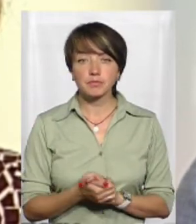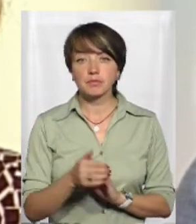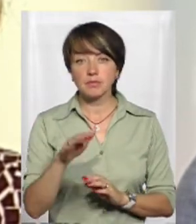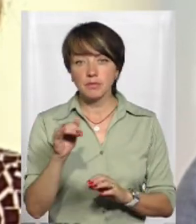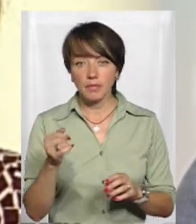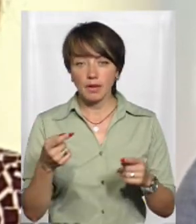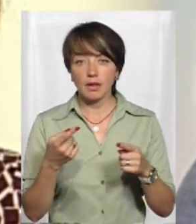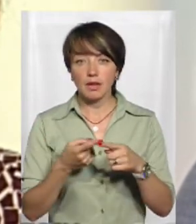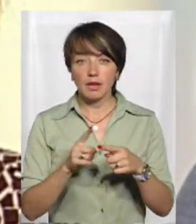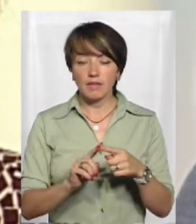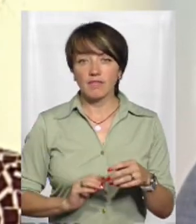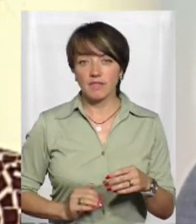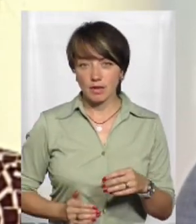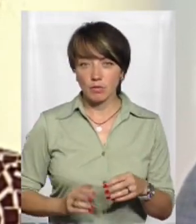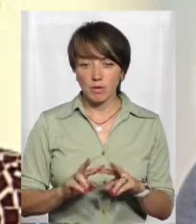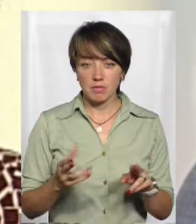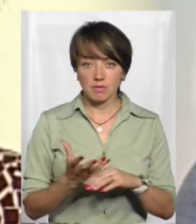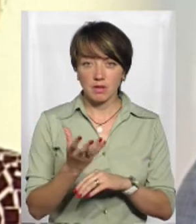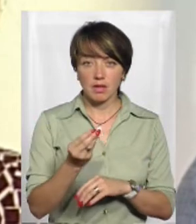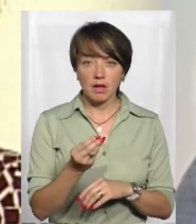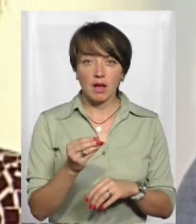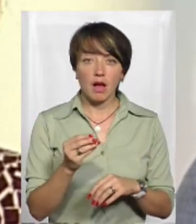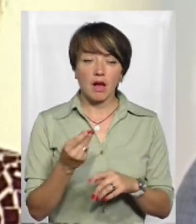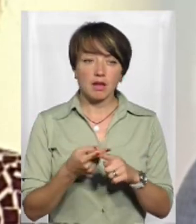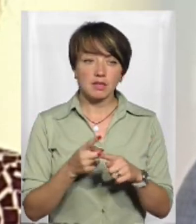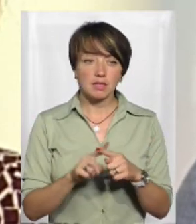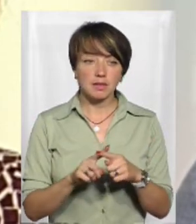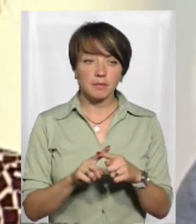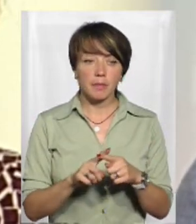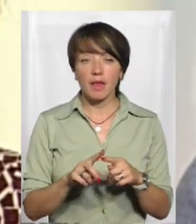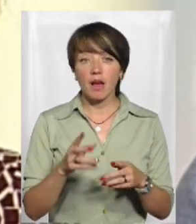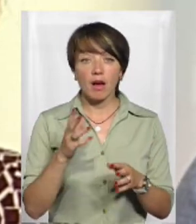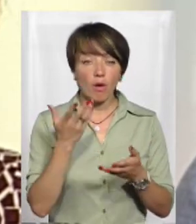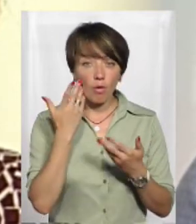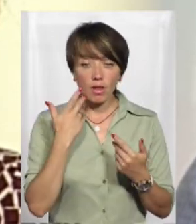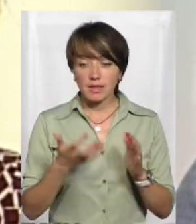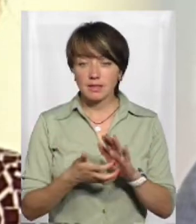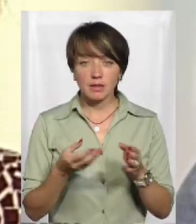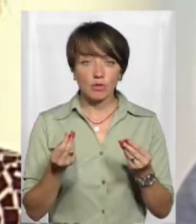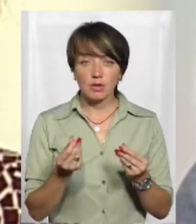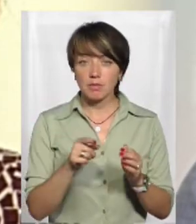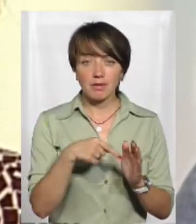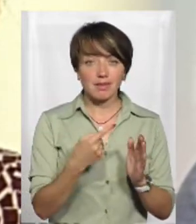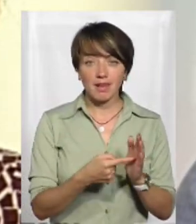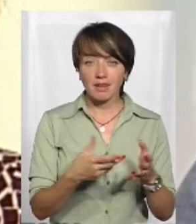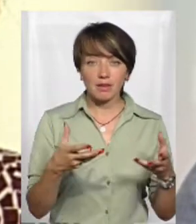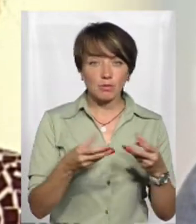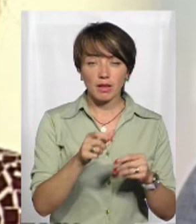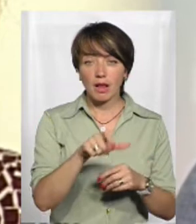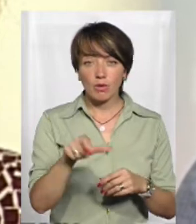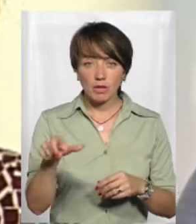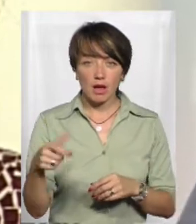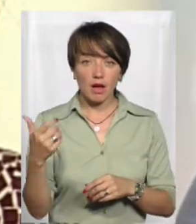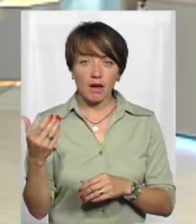наймає забудовника, а наймає фінансову установу забудовника. І у разі нестачі коштів, це вже питання не кооперативу, не людей,